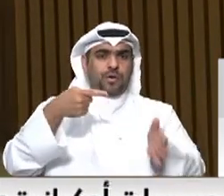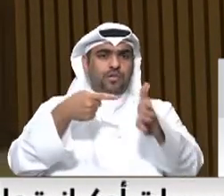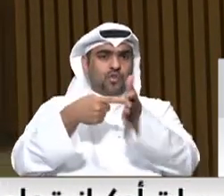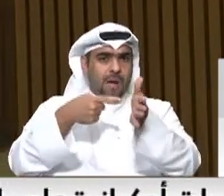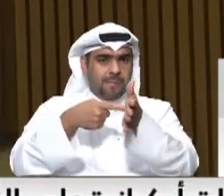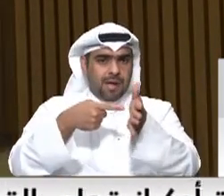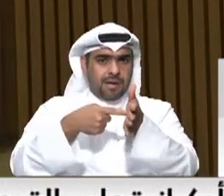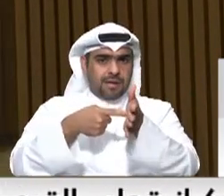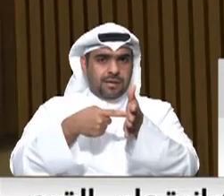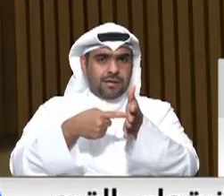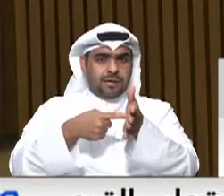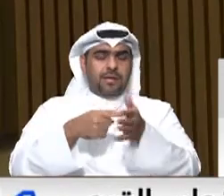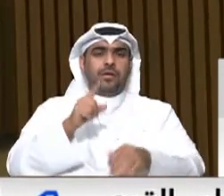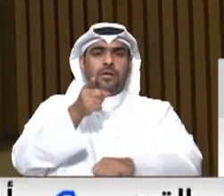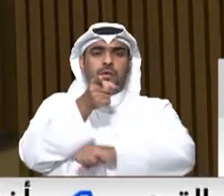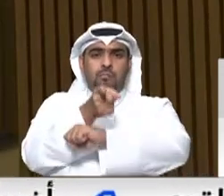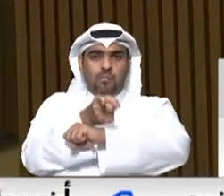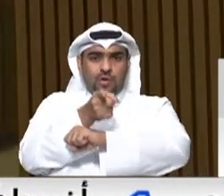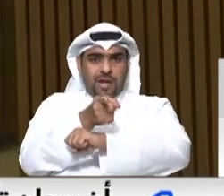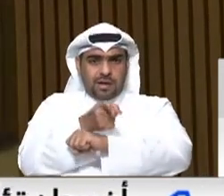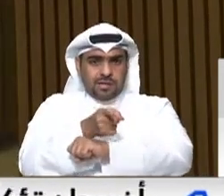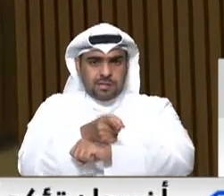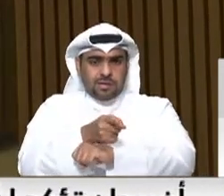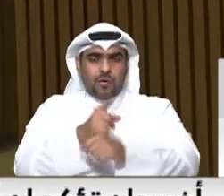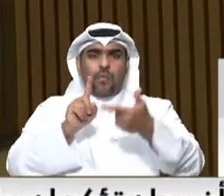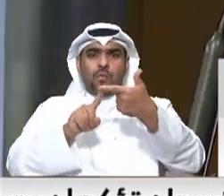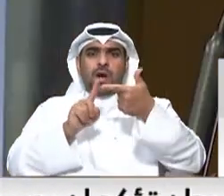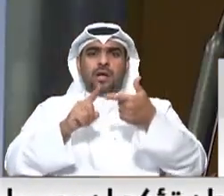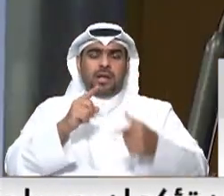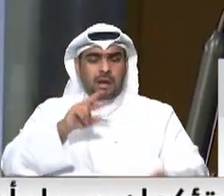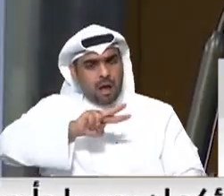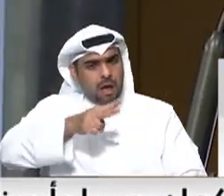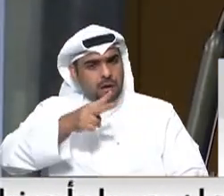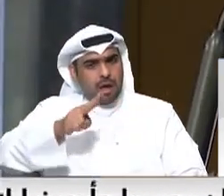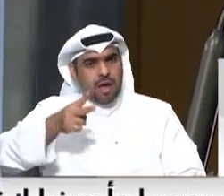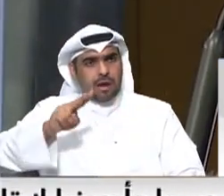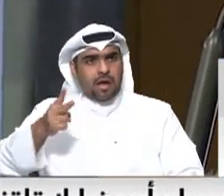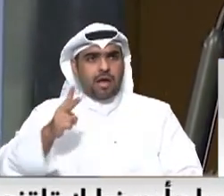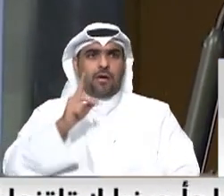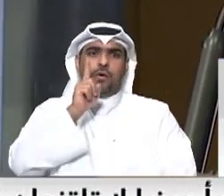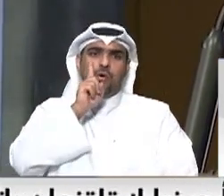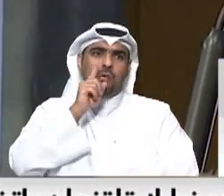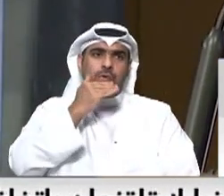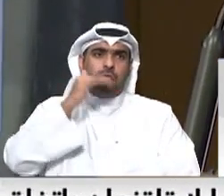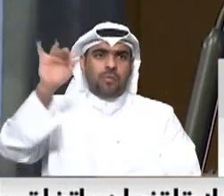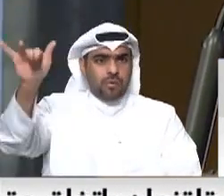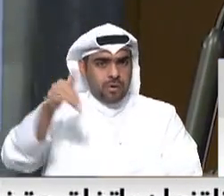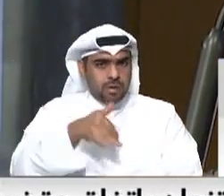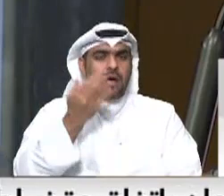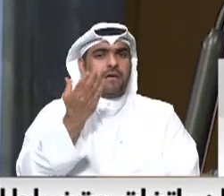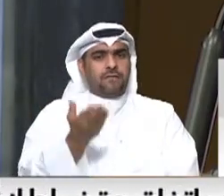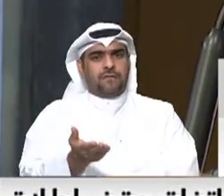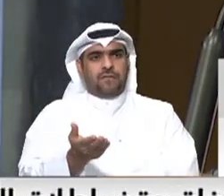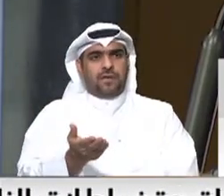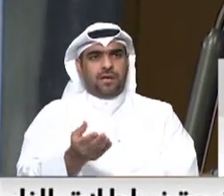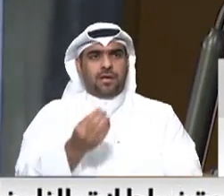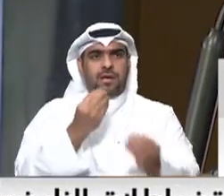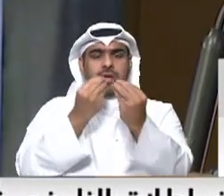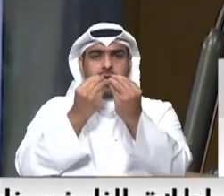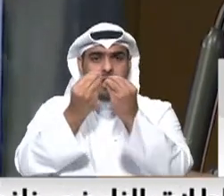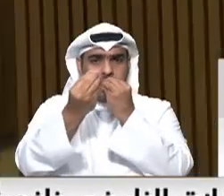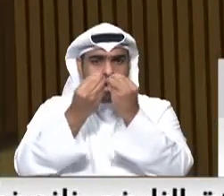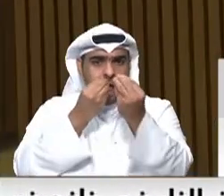التربيه اداريين اصحاب اختصاص وكذلك اولياء الامور دار النقاش في الكثير من